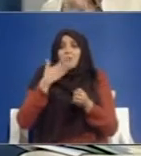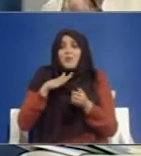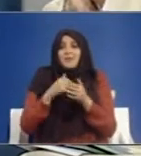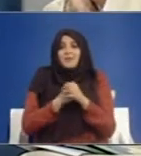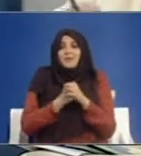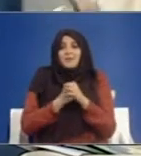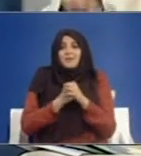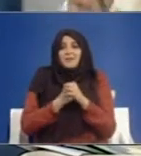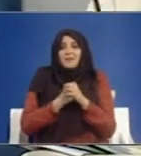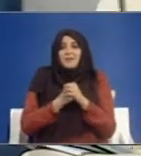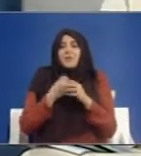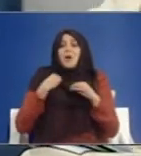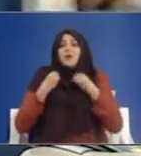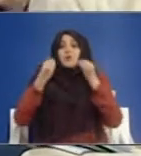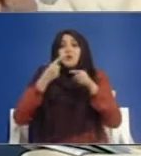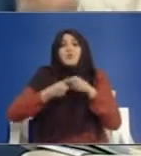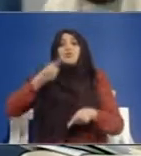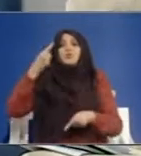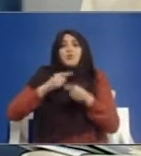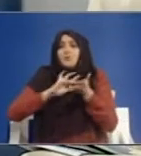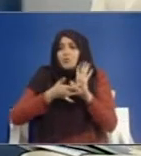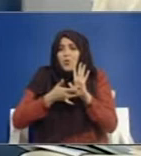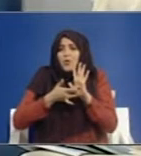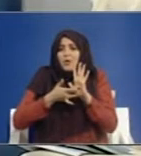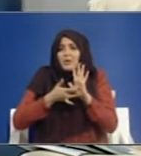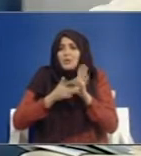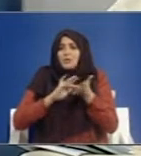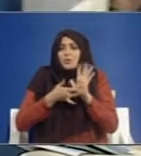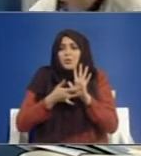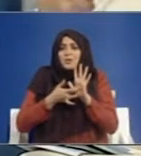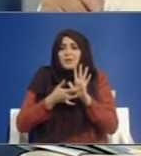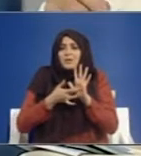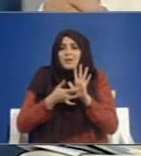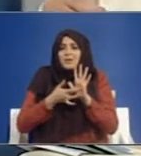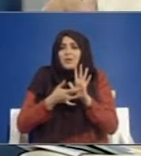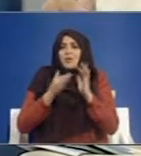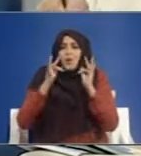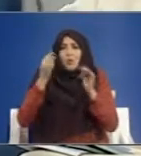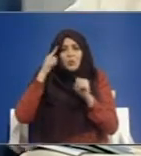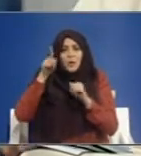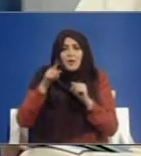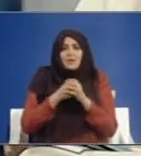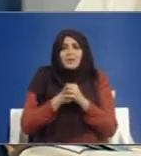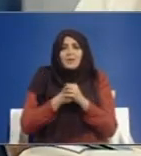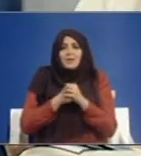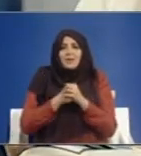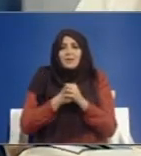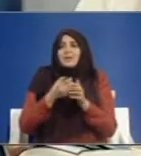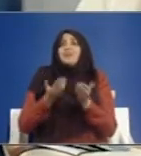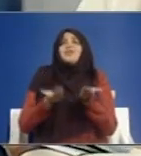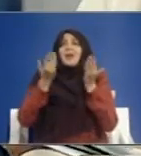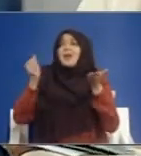أفضل. قالوا أجعل لك كل وقت، يعني وقت الذكر. قالوا أجعل لك كل وقت، قال إذا تغفر ذنوبك